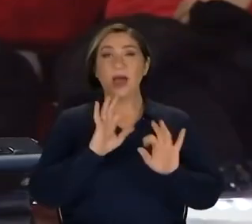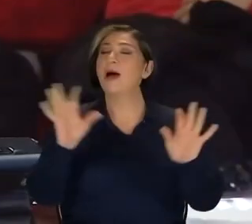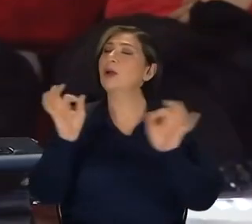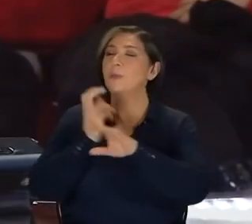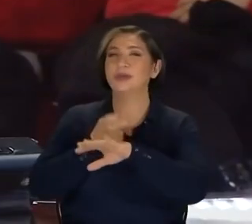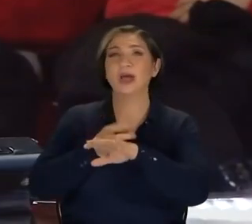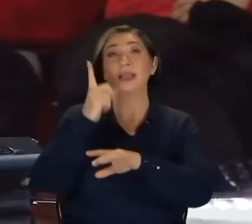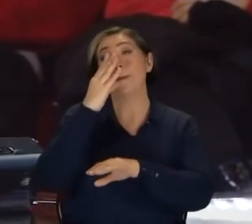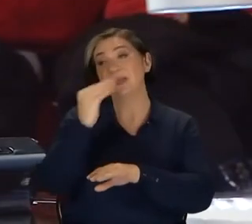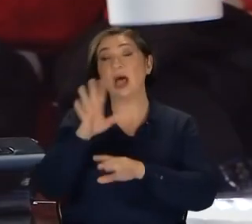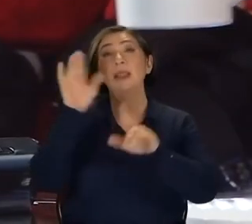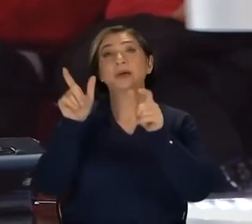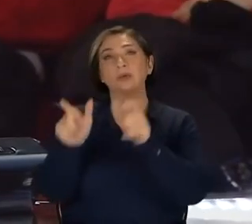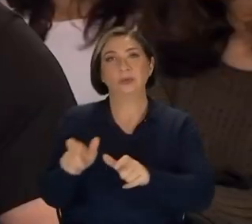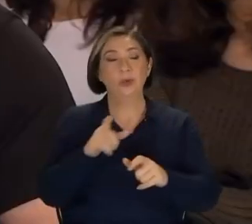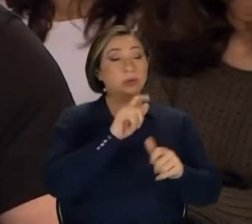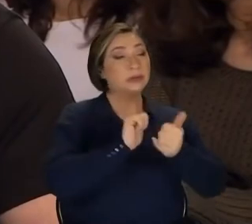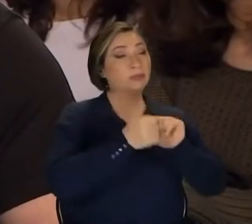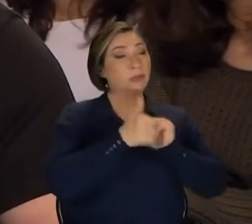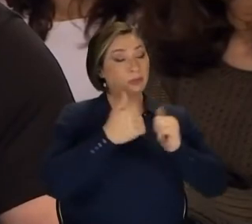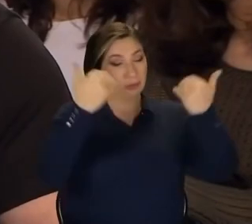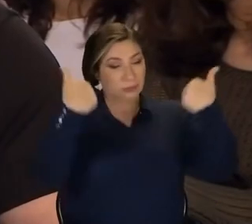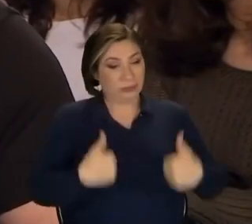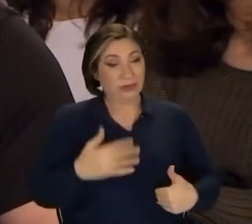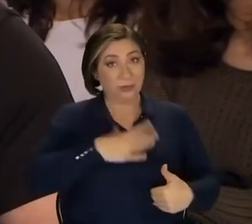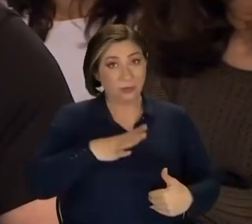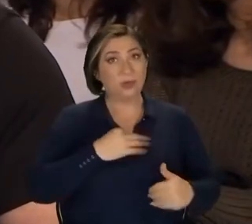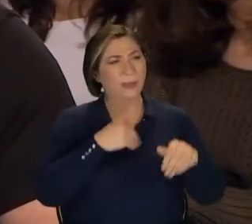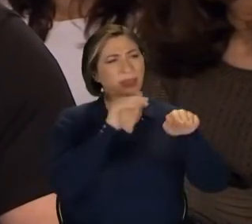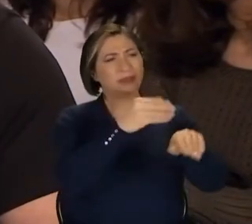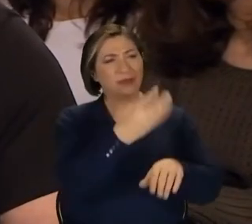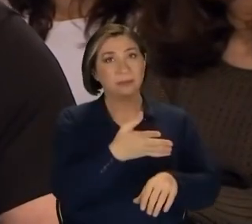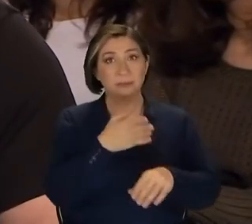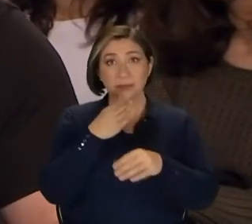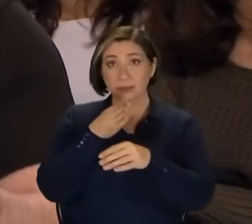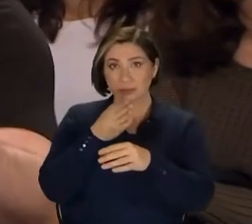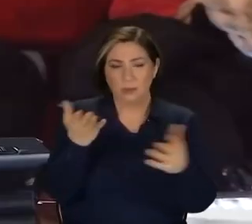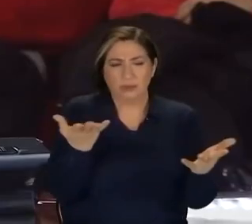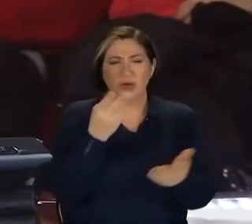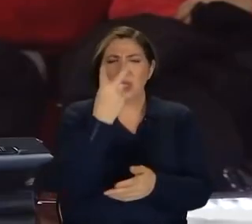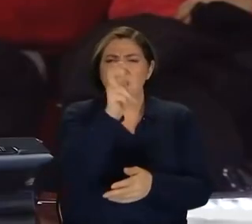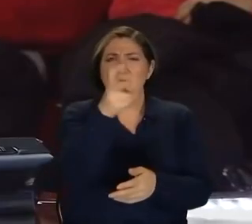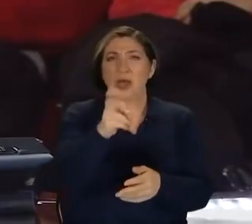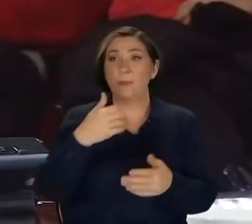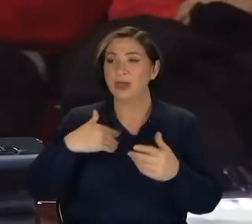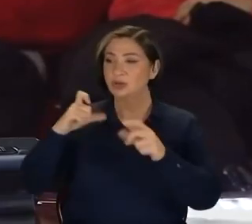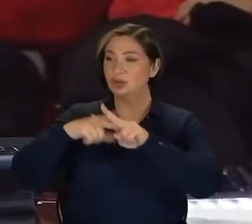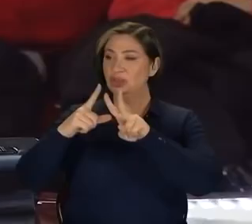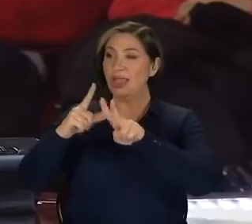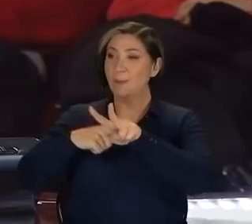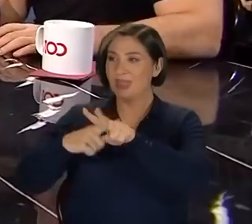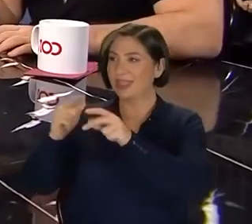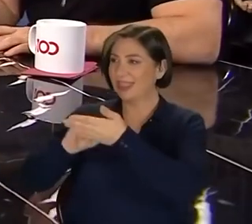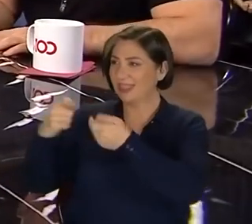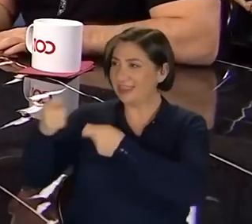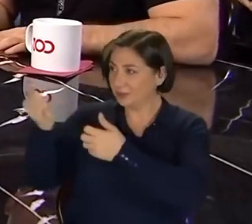Harikulade görüyor. Ama Allah bağışlasın, Allah hepimizin kendini bağışlasın. O sportif görünüme kavuşmak istiyorsan yardımcı olabilirim. Ciddi mi söylüyorsun? Ne olacak abi, iki ay o. Ben Can Yaman'dan ders alacaktım